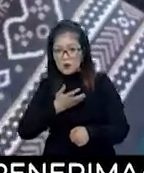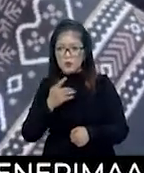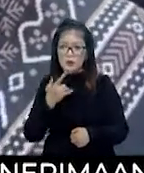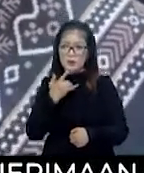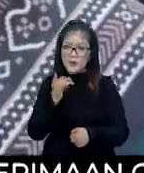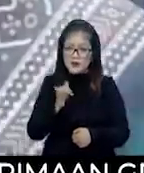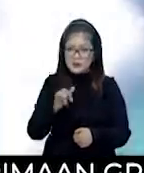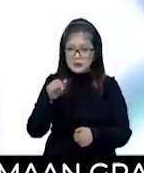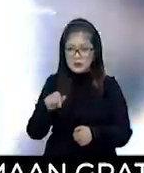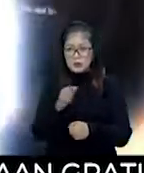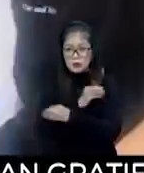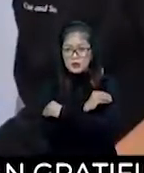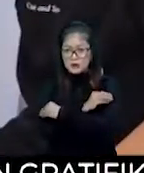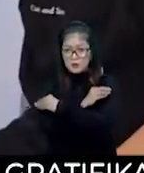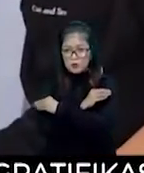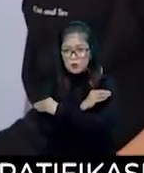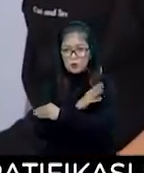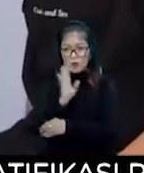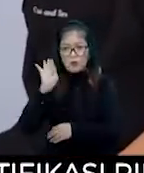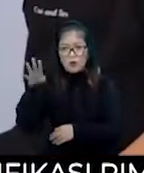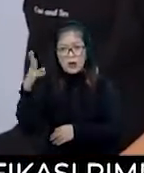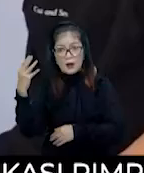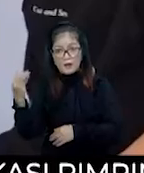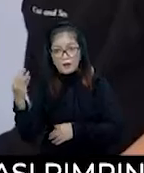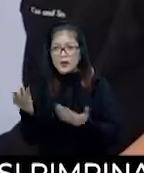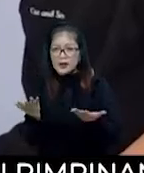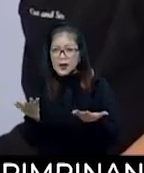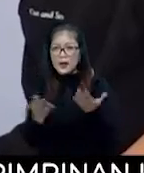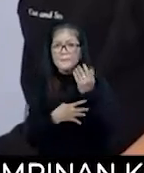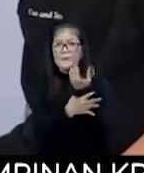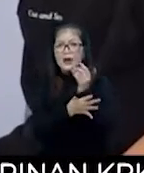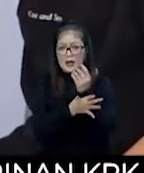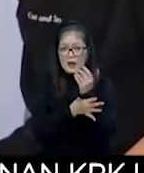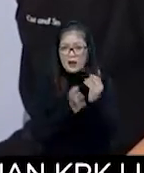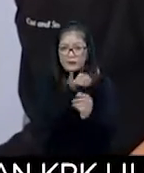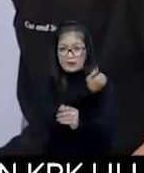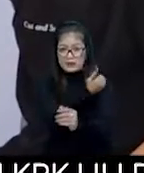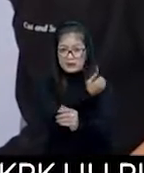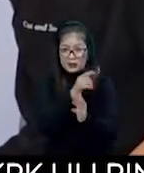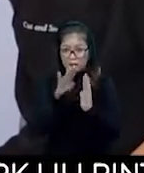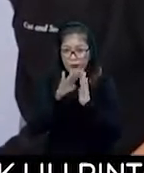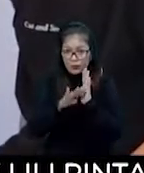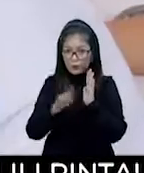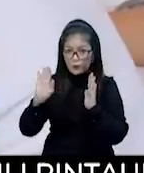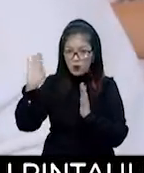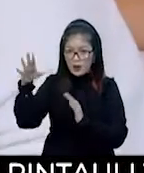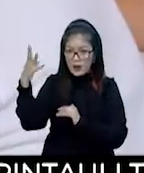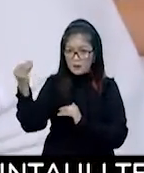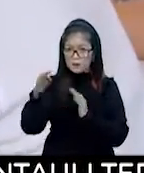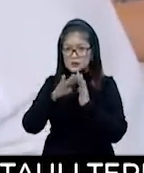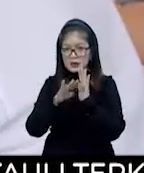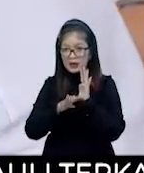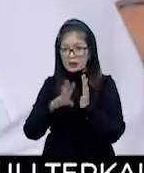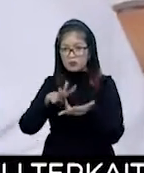Bu? Mau ke Magelang. Diberlakukannya vaksinasi booster sebagai syarat perjalanan mudik membuat warga menyerbu